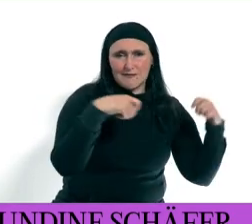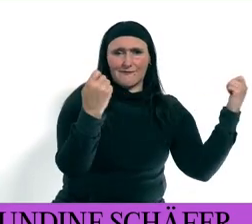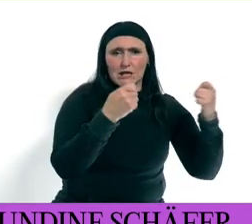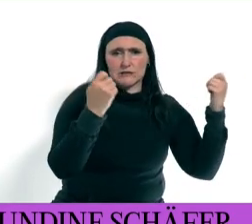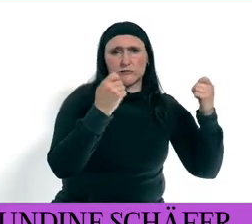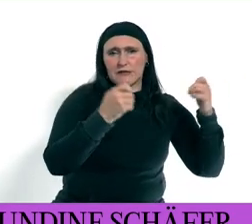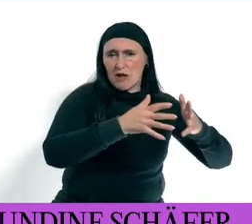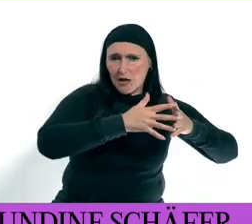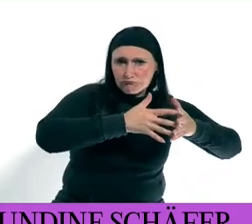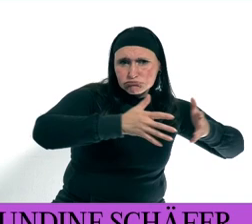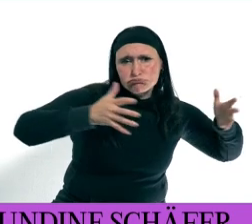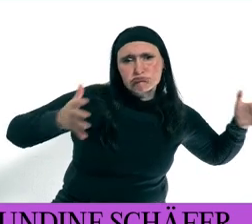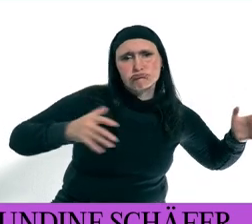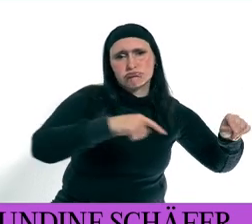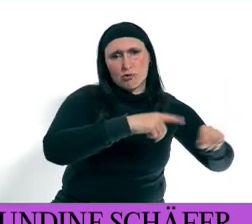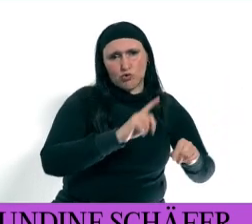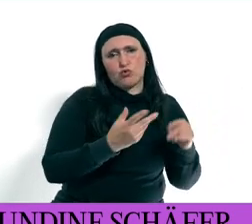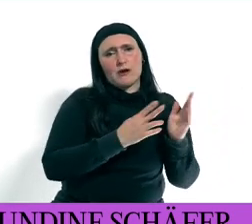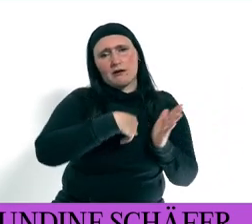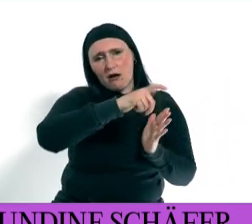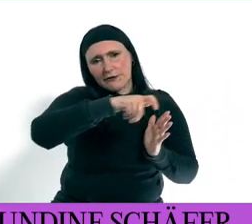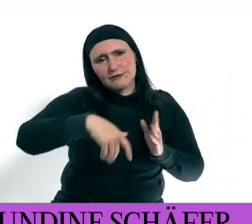ein Projekt gemacht haben.